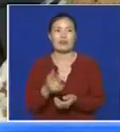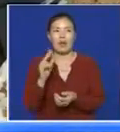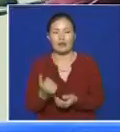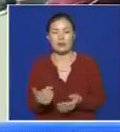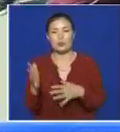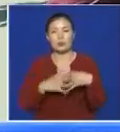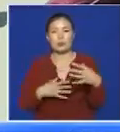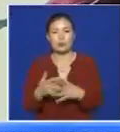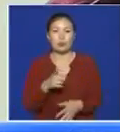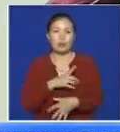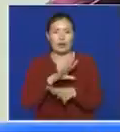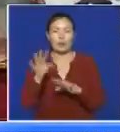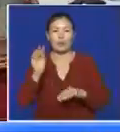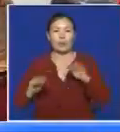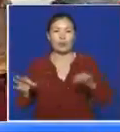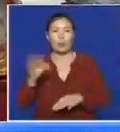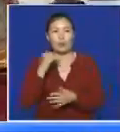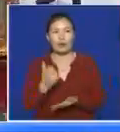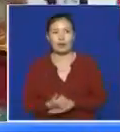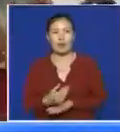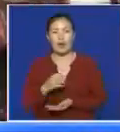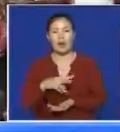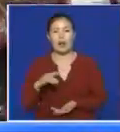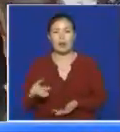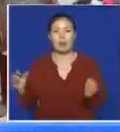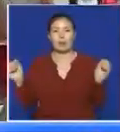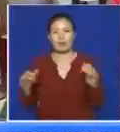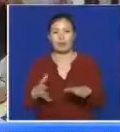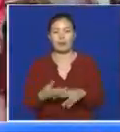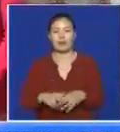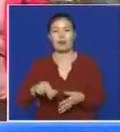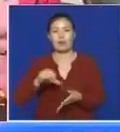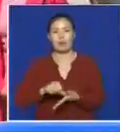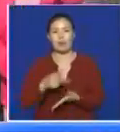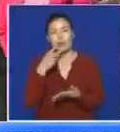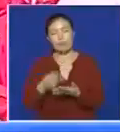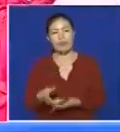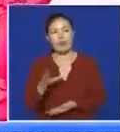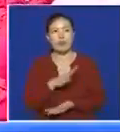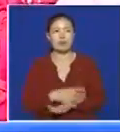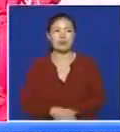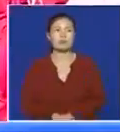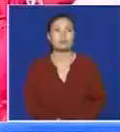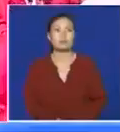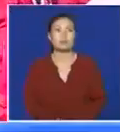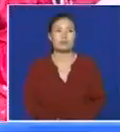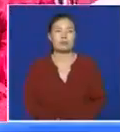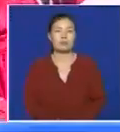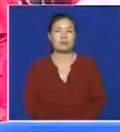мен қолөнер бұйымдарының көрмесін облыс әкімі Ералы Тоғжанов және бір топ зиялы қауым өкілдері тамашалады.